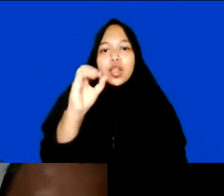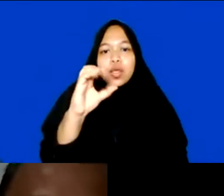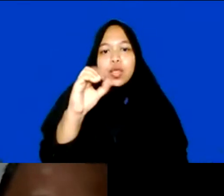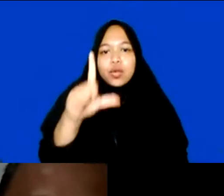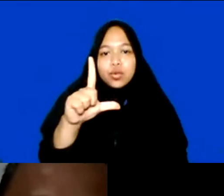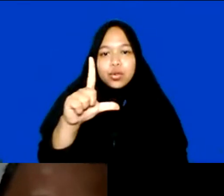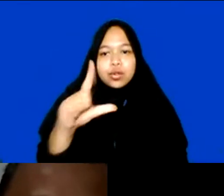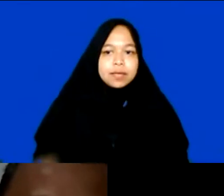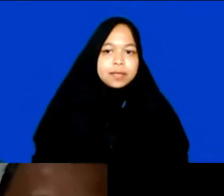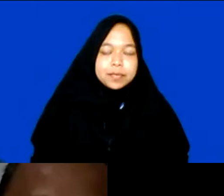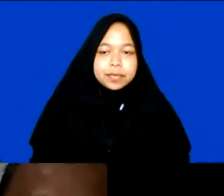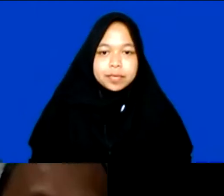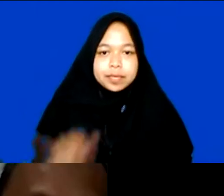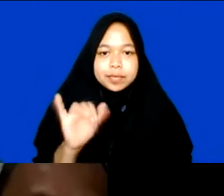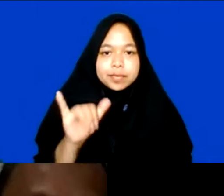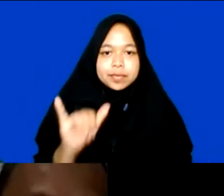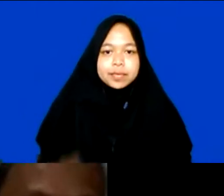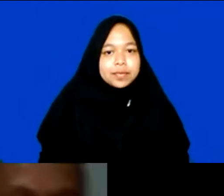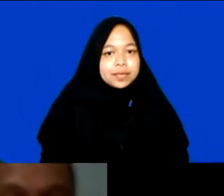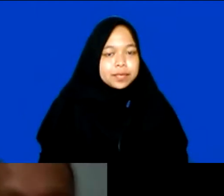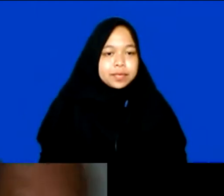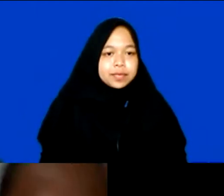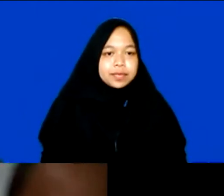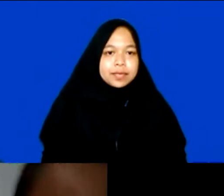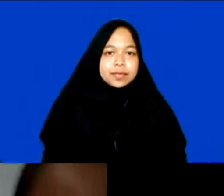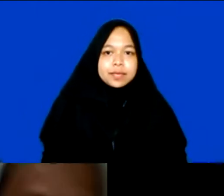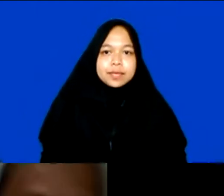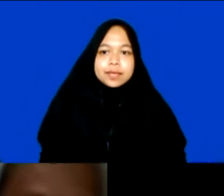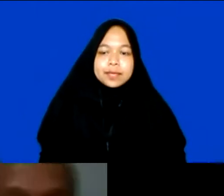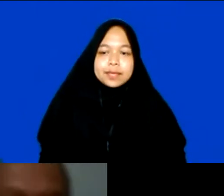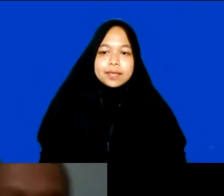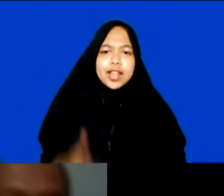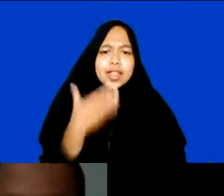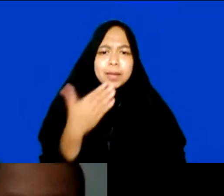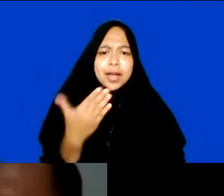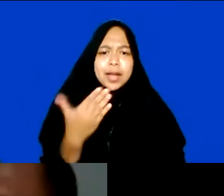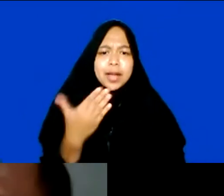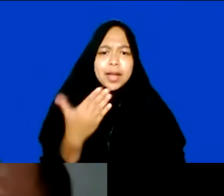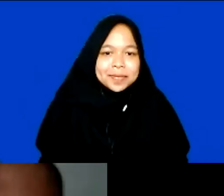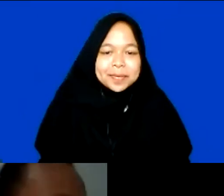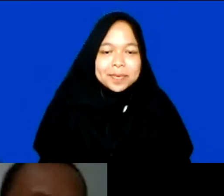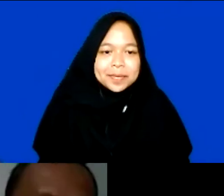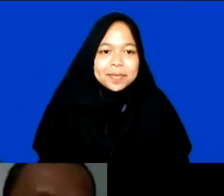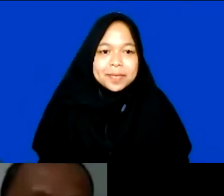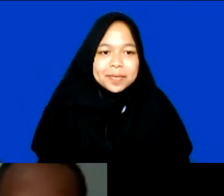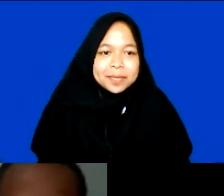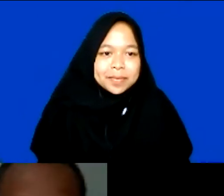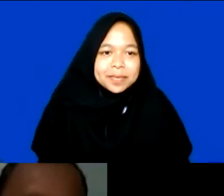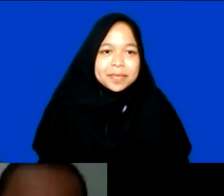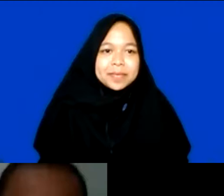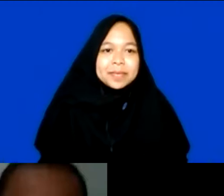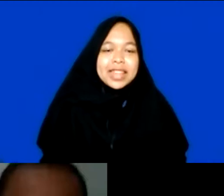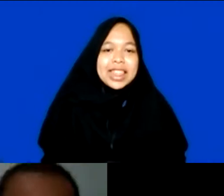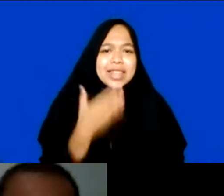Carving tool, Pak, ya? Carving ya, tool, carving ya. Tool. Mungkin, terima kasih, Pak. Ya. Oke, terima